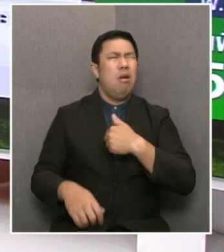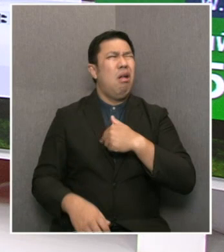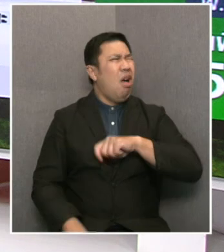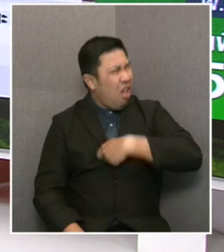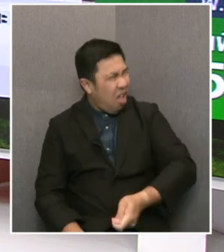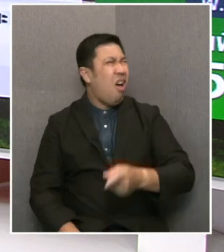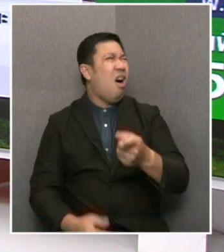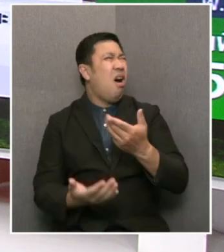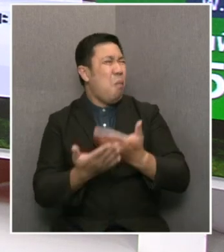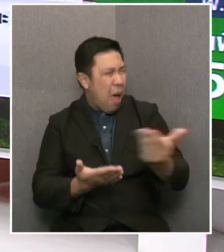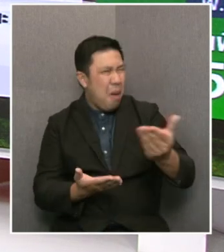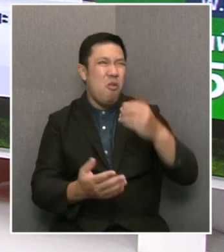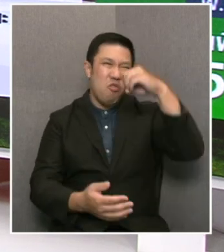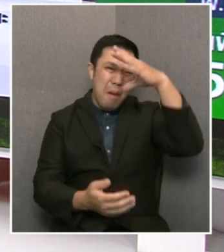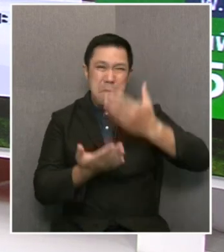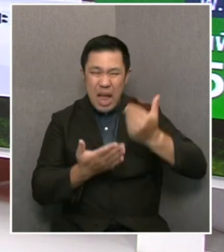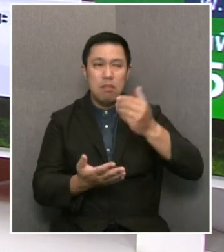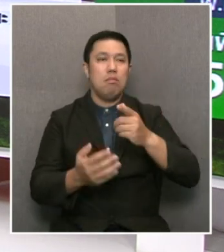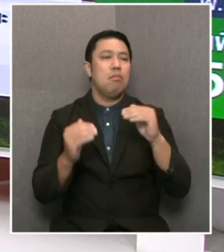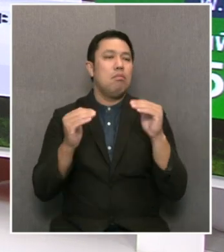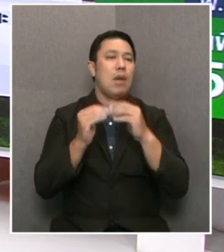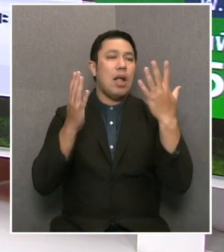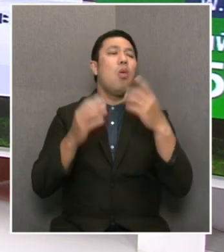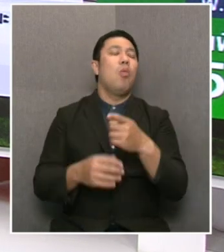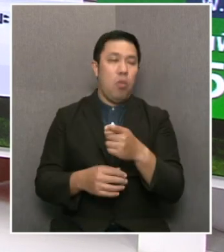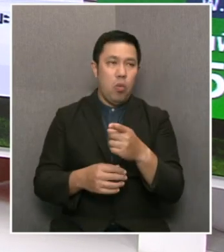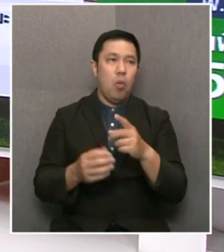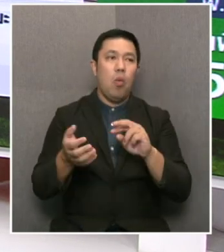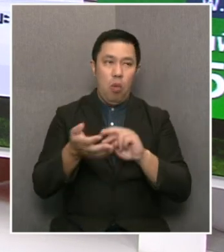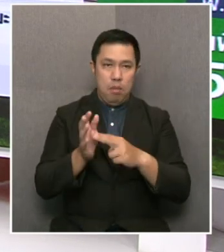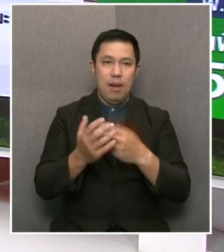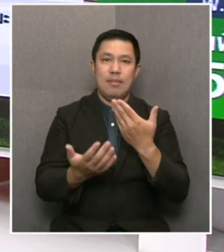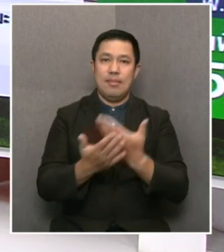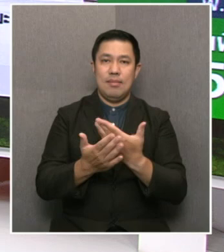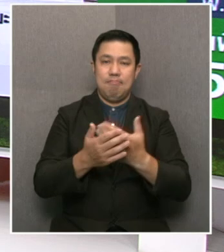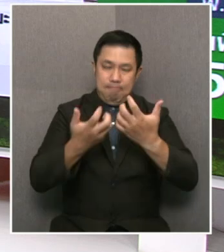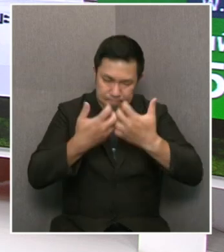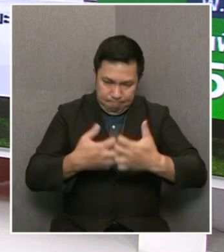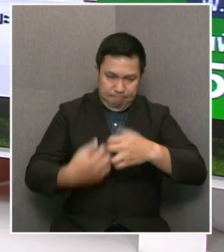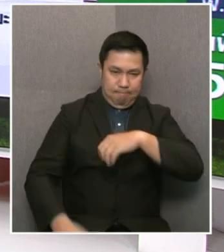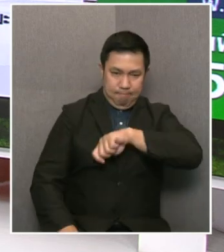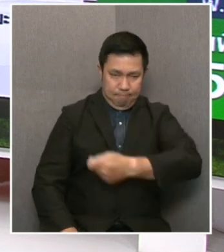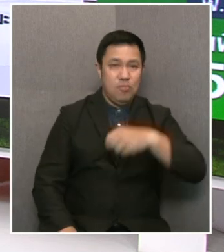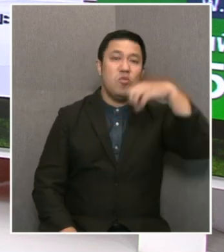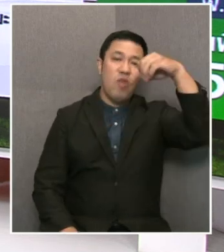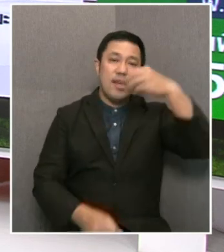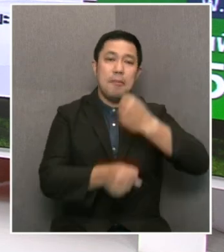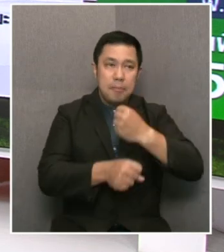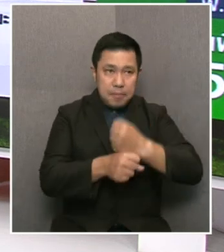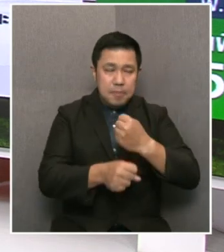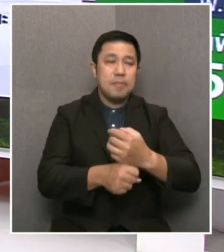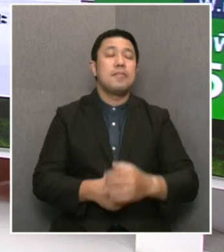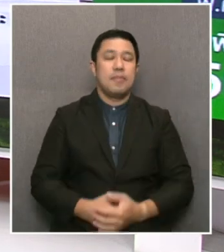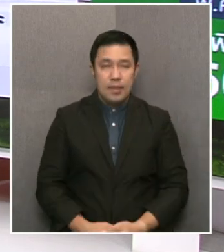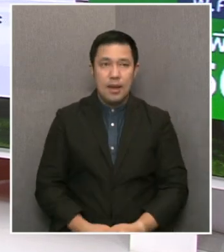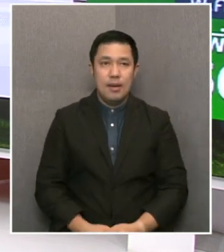าระที่ไม่เป็นธรรมนะคะอันนี้ก็น่าจะเป็นเรื่องของต้นทุนการผลิตค่าไฟฟ้าแล้วก็เป็นในรายละเอียดของโครงสร้างราคาค่า